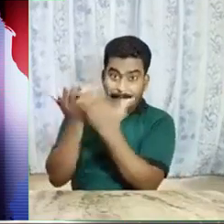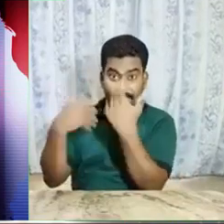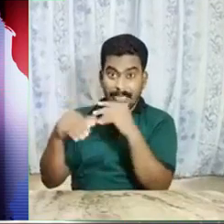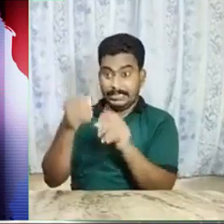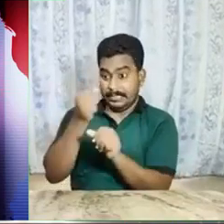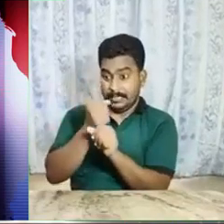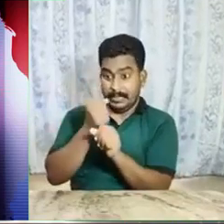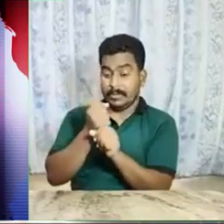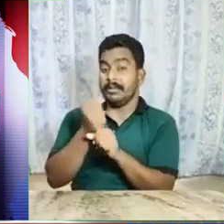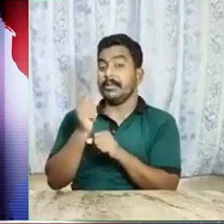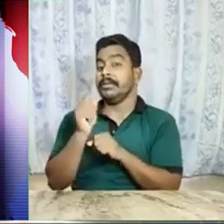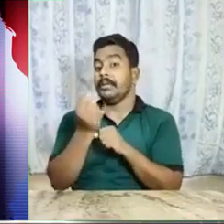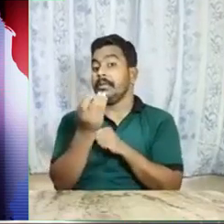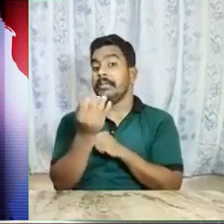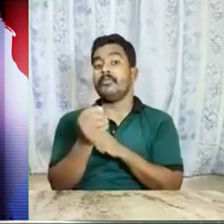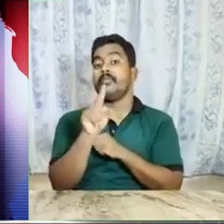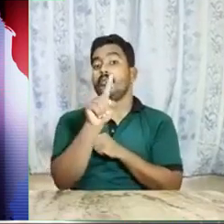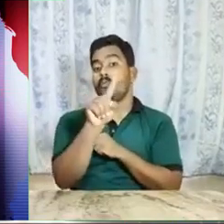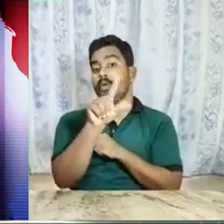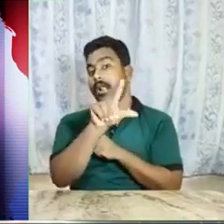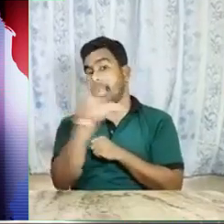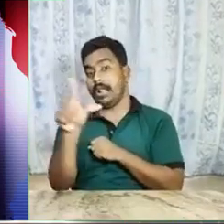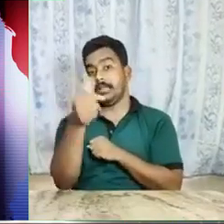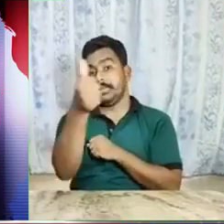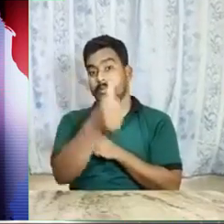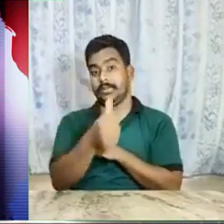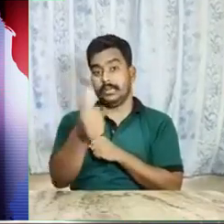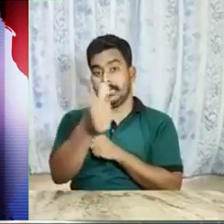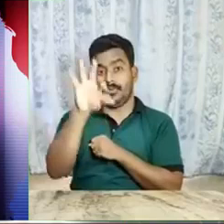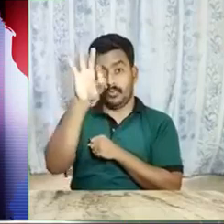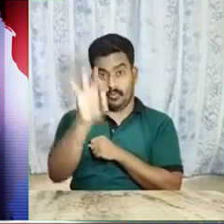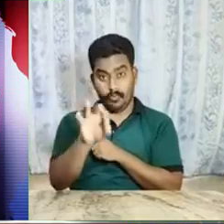നേരത്തെ തന്നെ ഔദ്യോഗിക തലത്തിൽ അറിയിച്ചിട്ടുള്ളതാണ്.